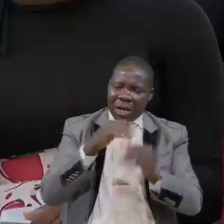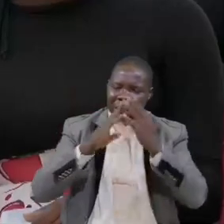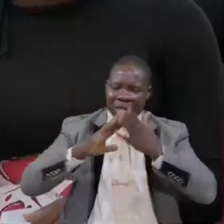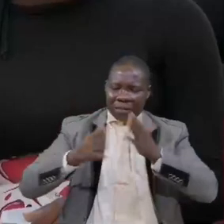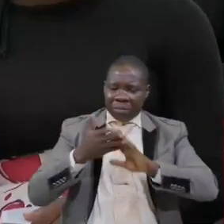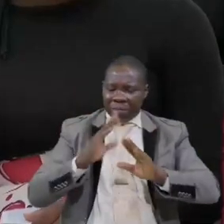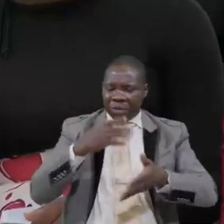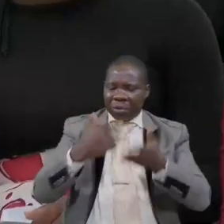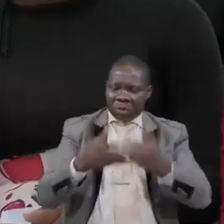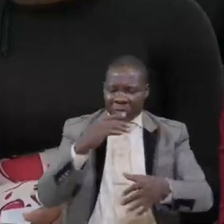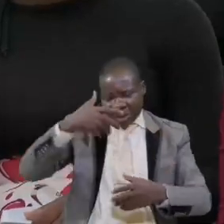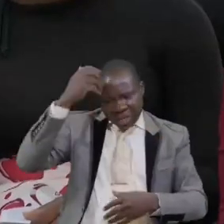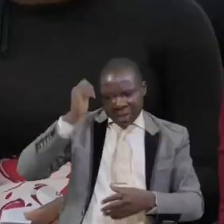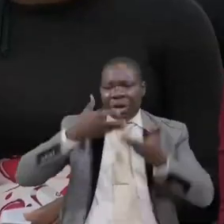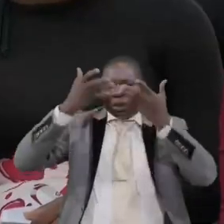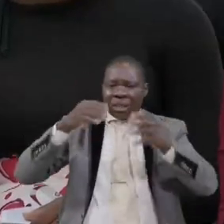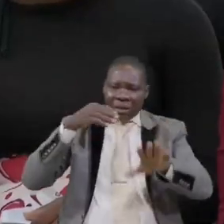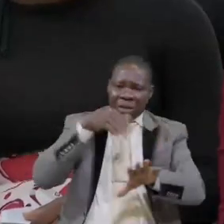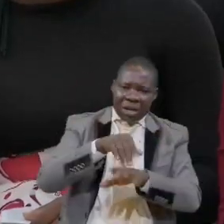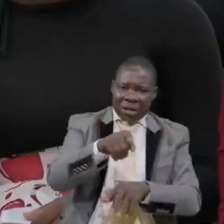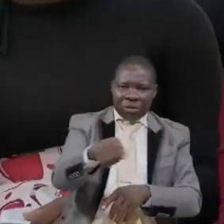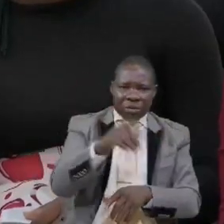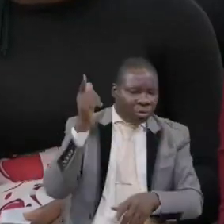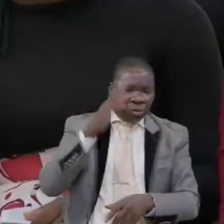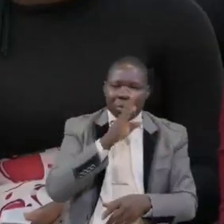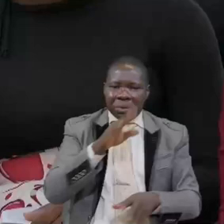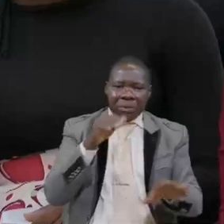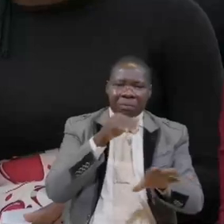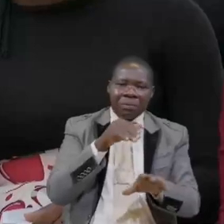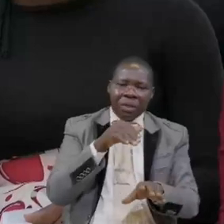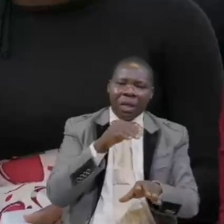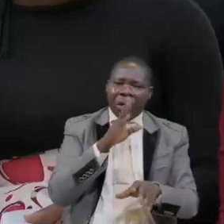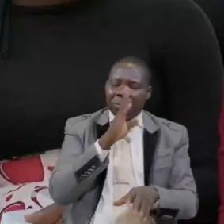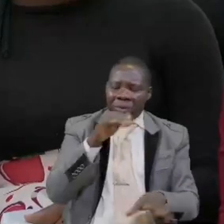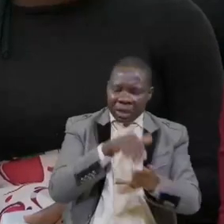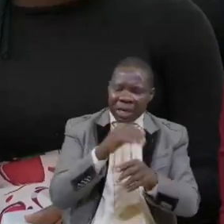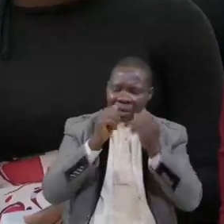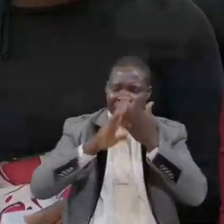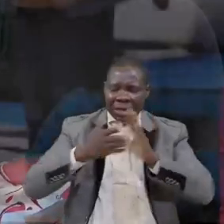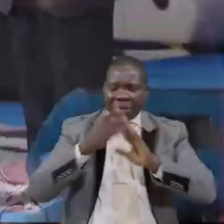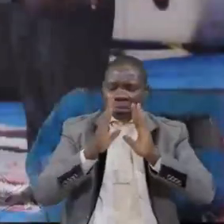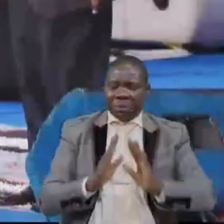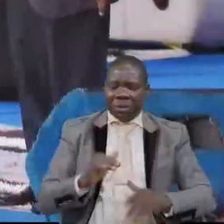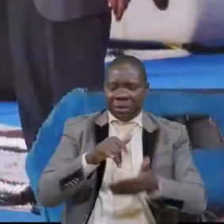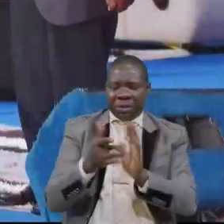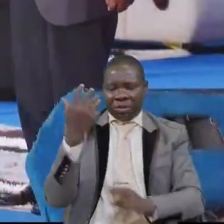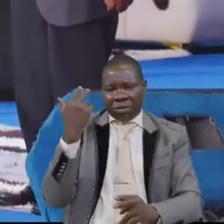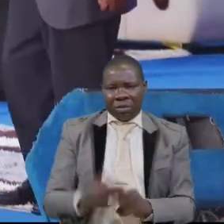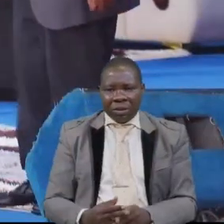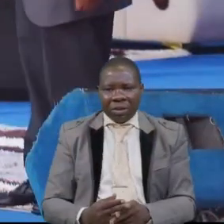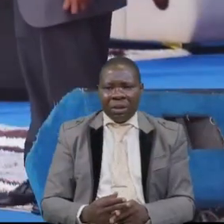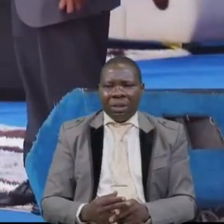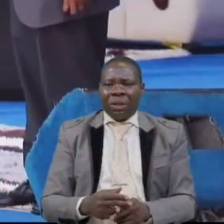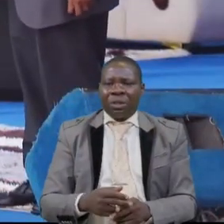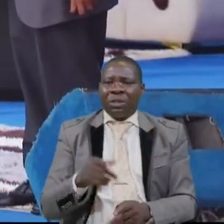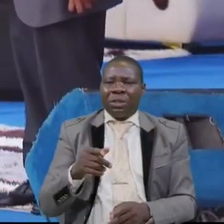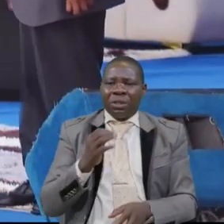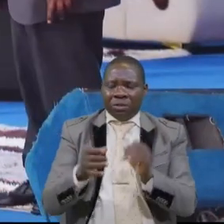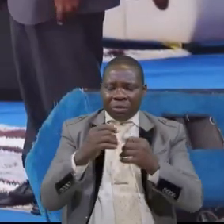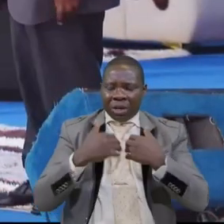toujours complet. Si tu as toujours la pensée, le cœur et la décision de Daniel, les lions de